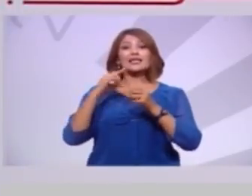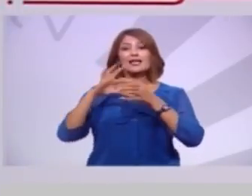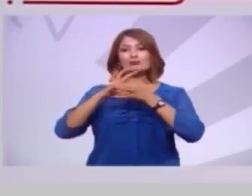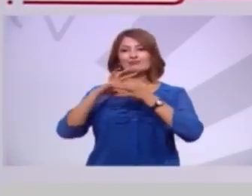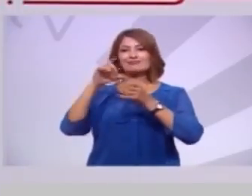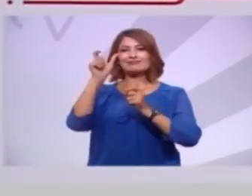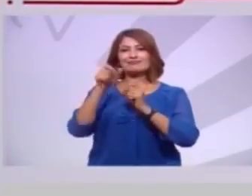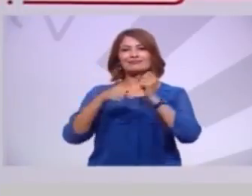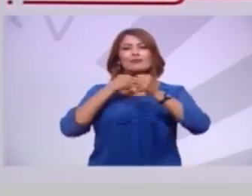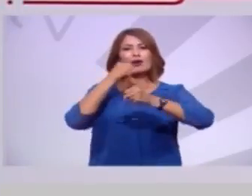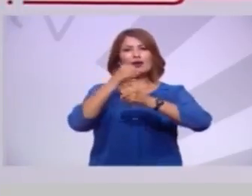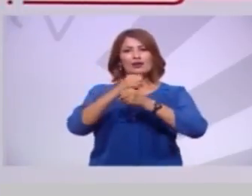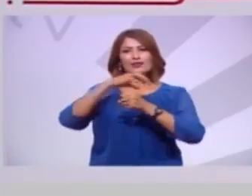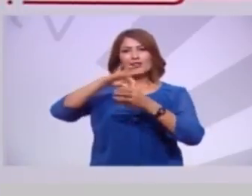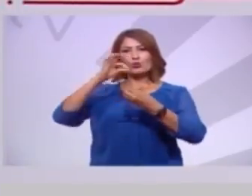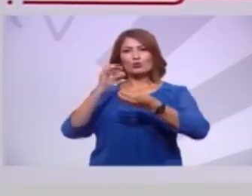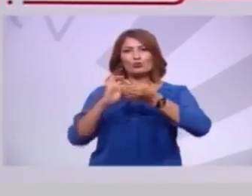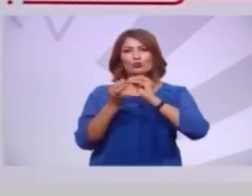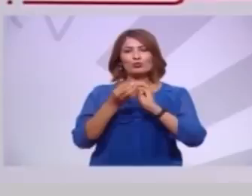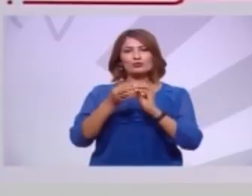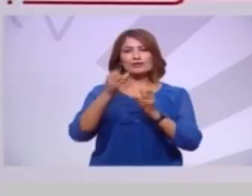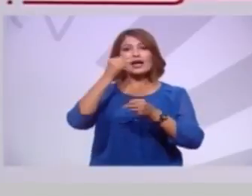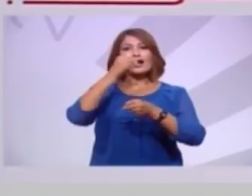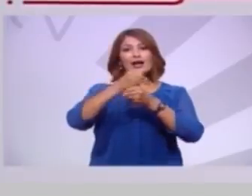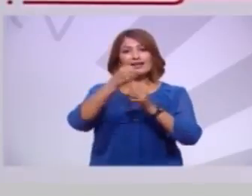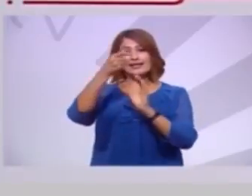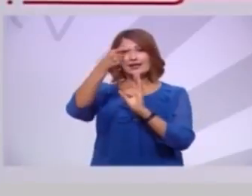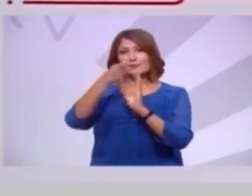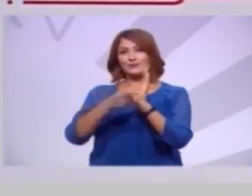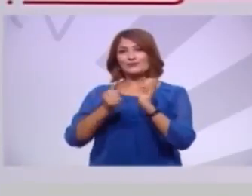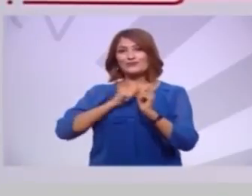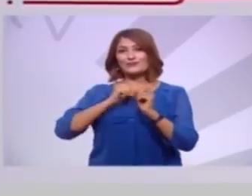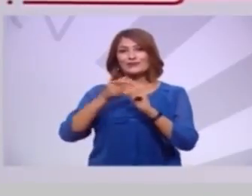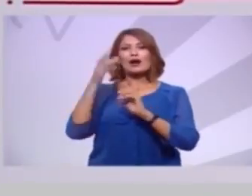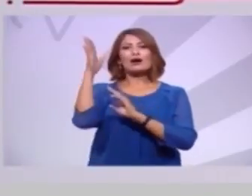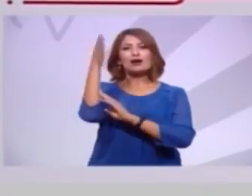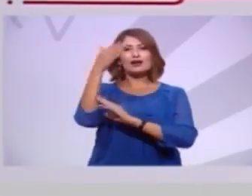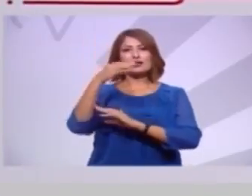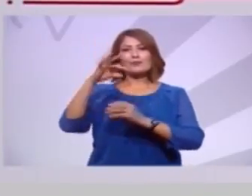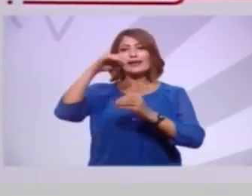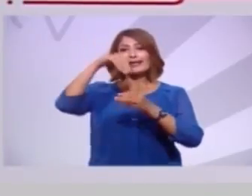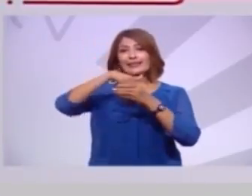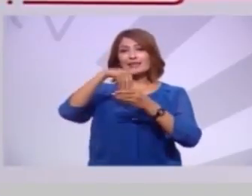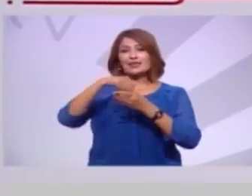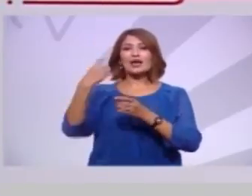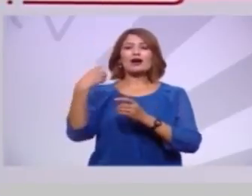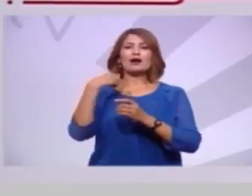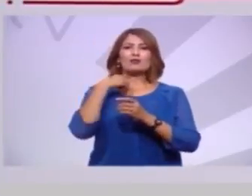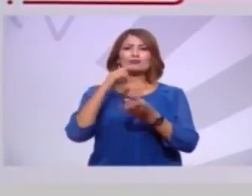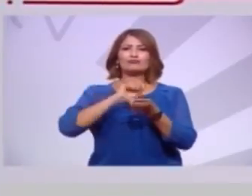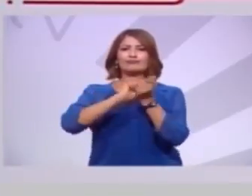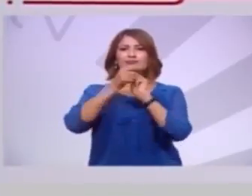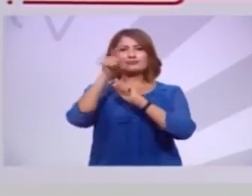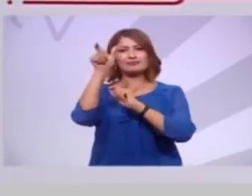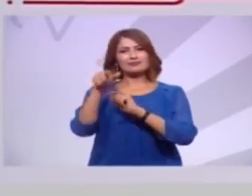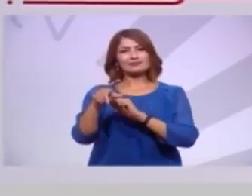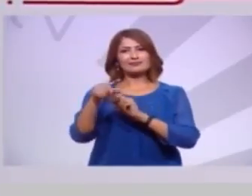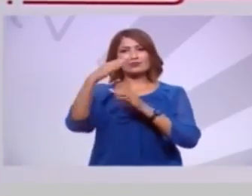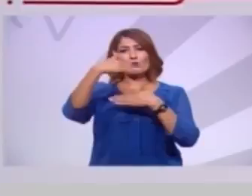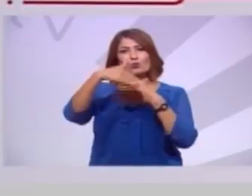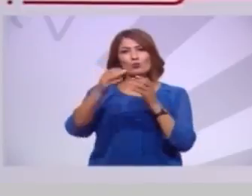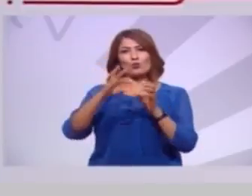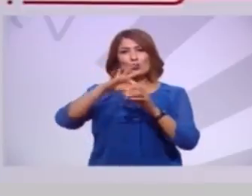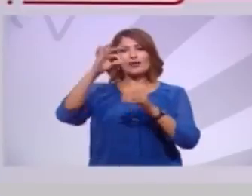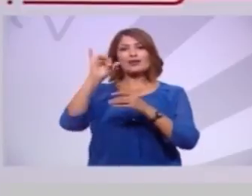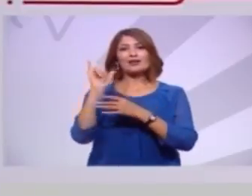اما لو عملت وجدت على خاطر كل واحد انتخب وخاصه من بعد كيف ملقاش التغيير اللي حلبي وقت الواقع في الصندوق